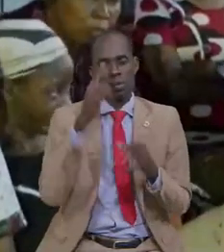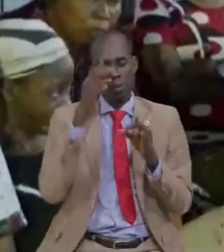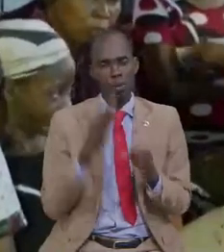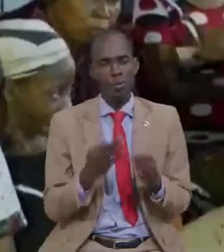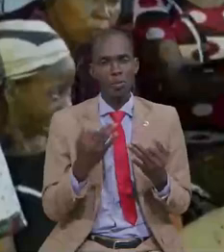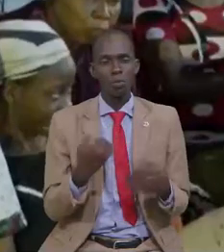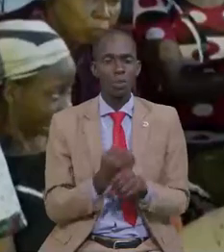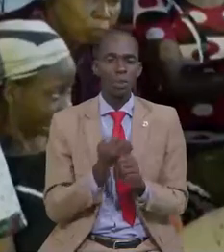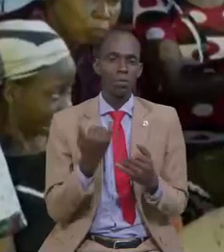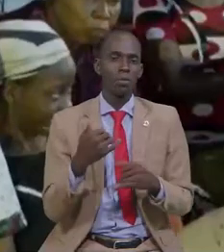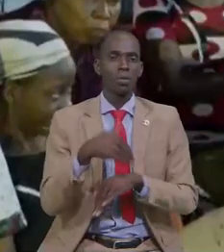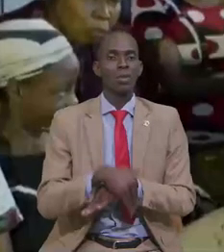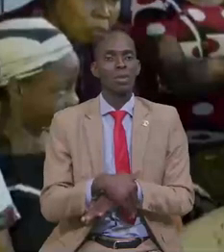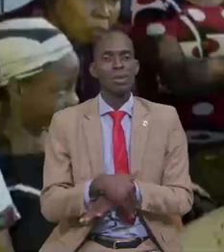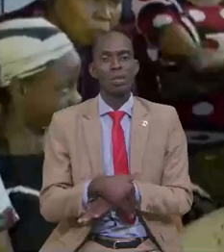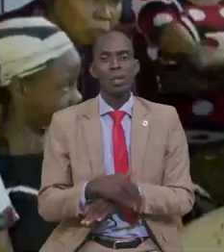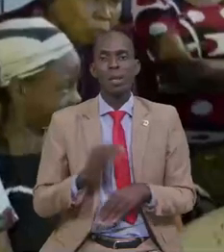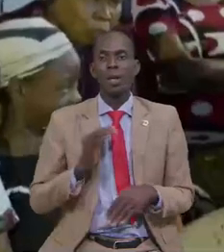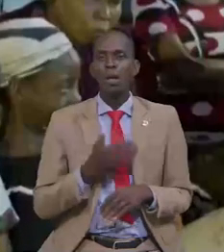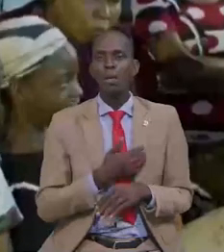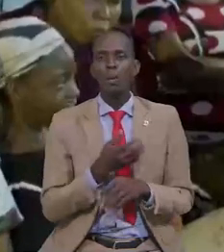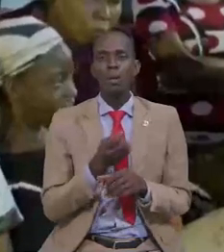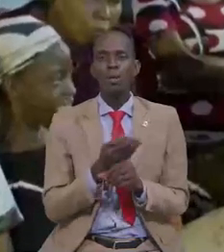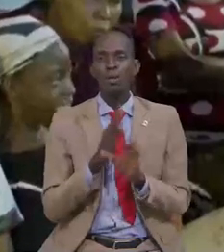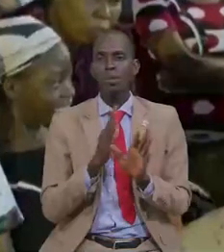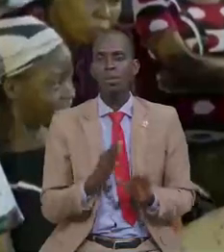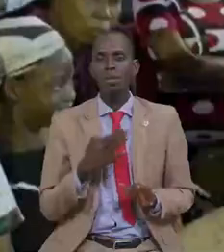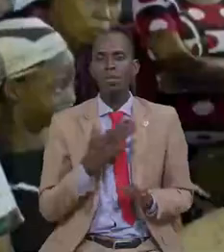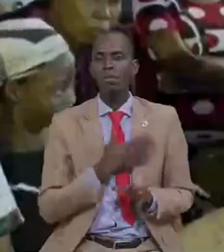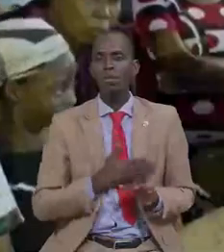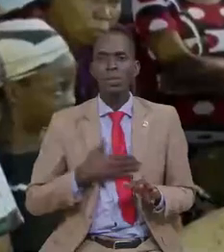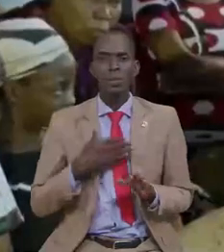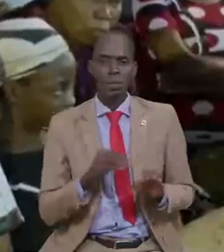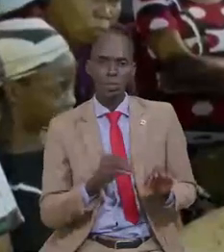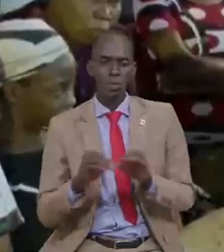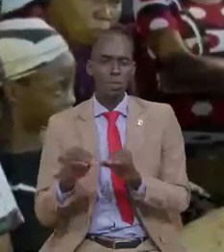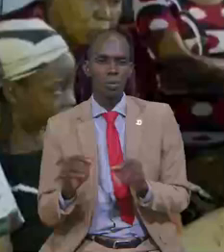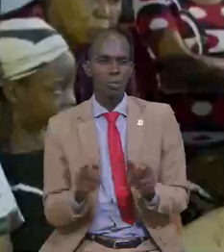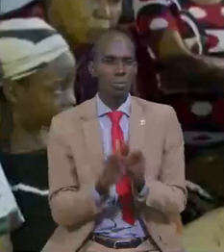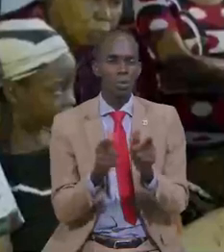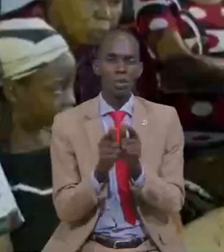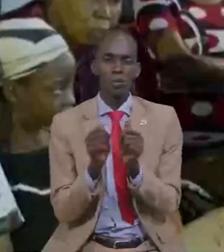maintenir et garder la décision que vous avez prise ce soir.